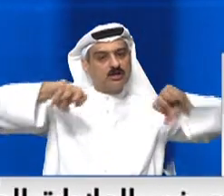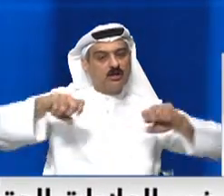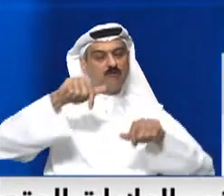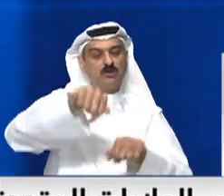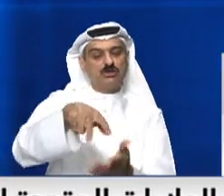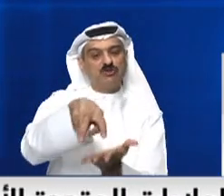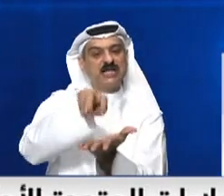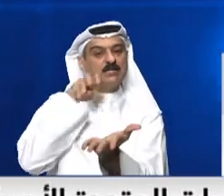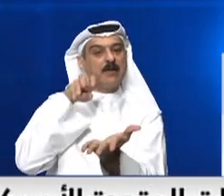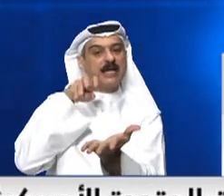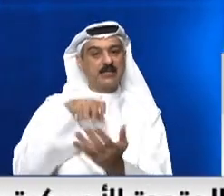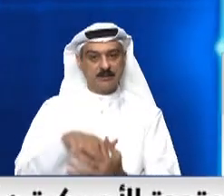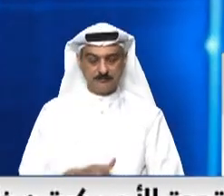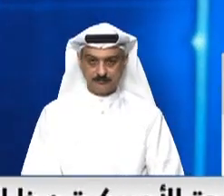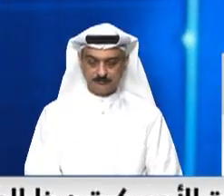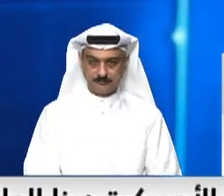للجمارك.